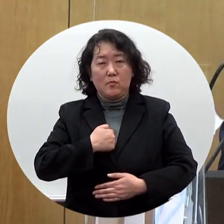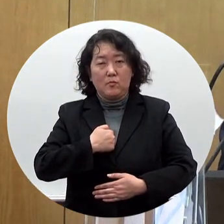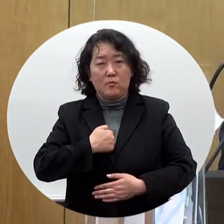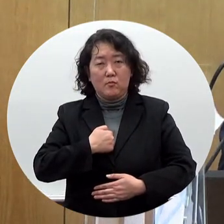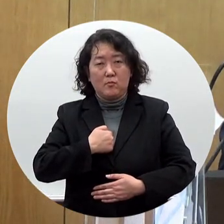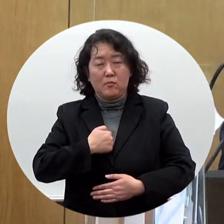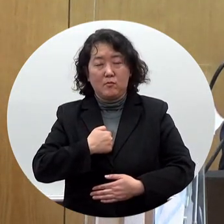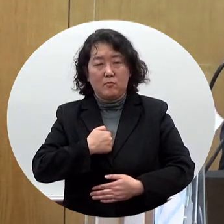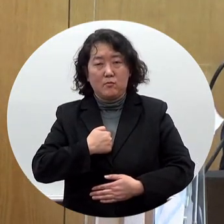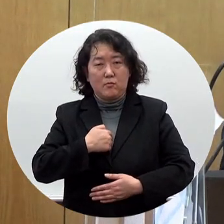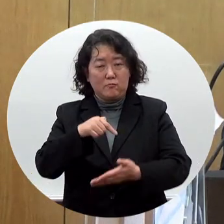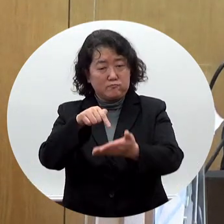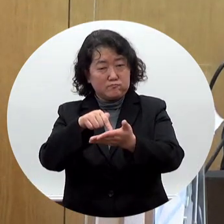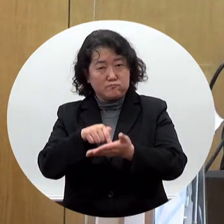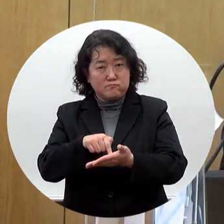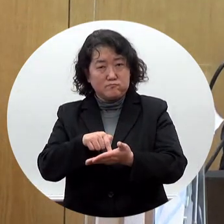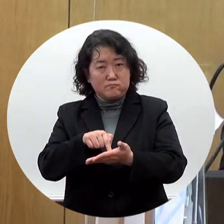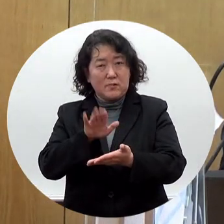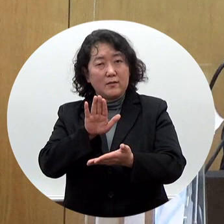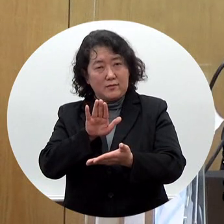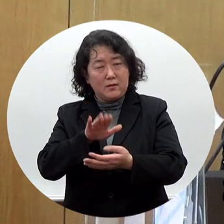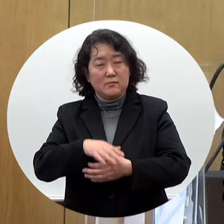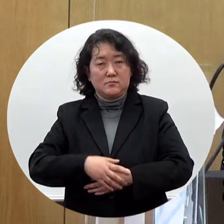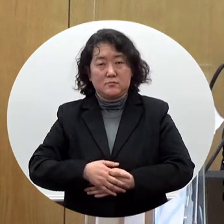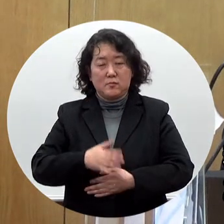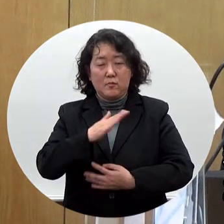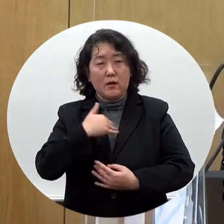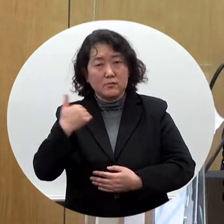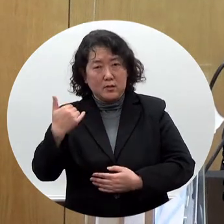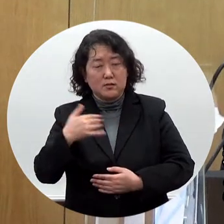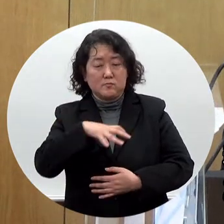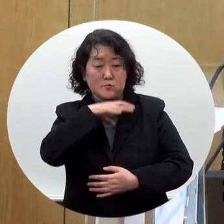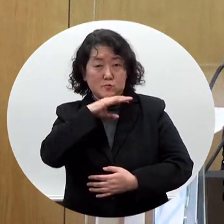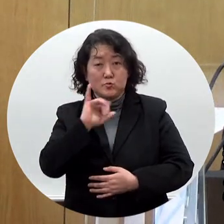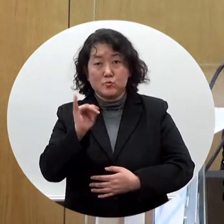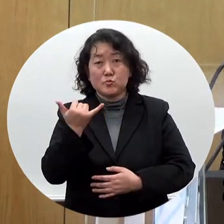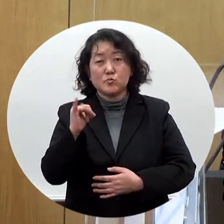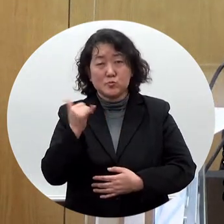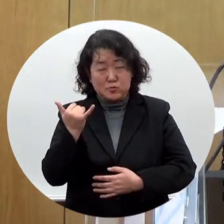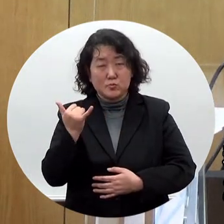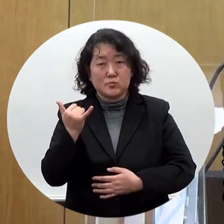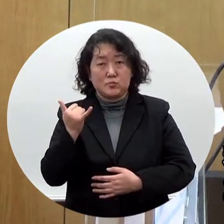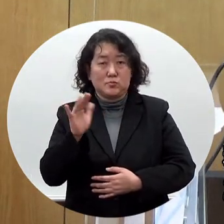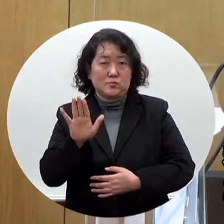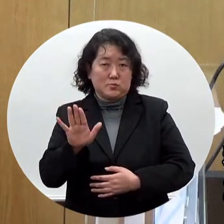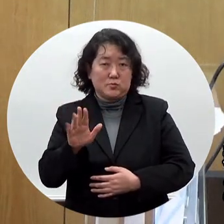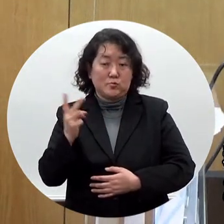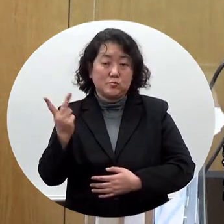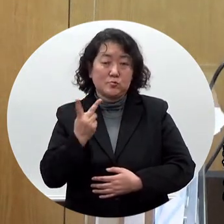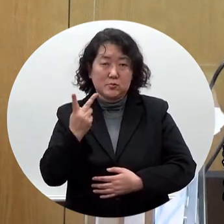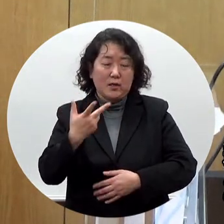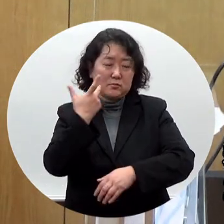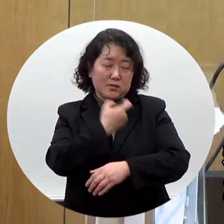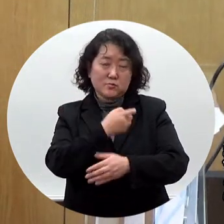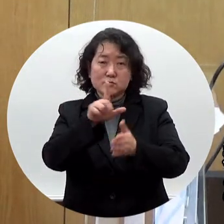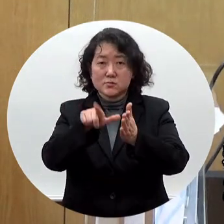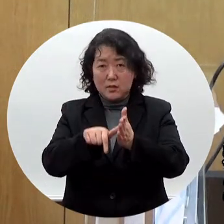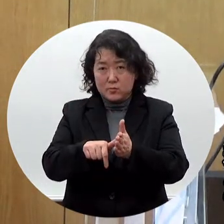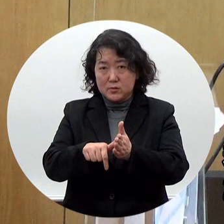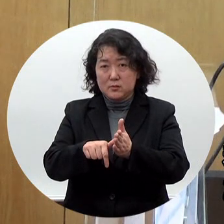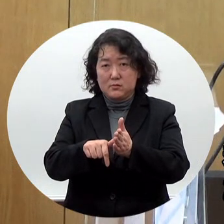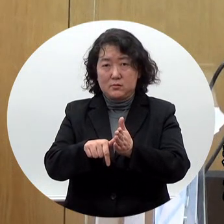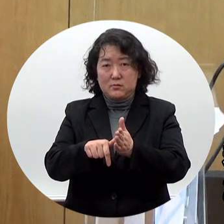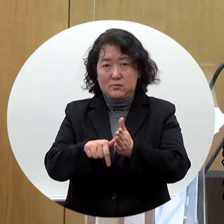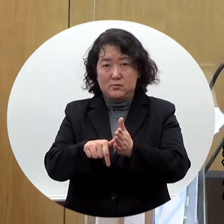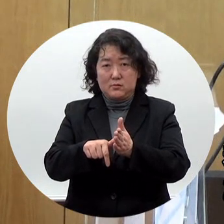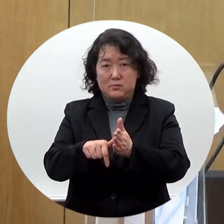次のような声が寄せられました。私たち老夫婦なんだけども、2人が同時に接種をするというふう